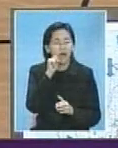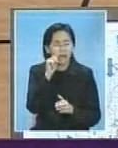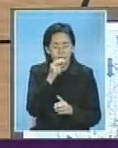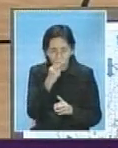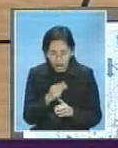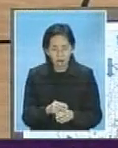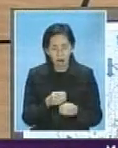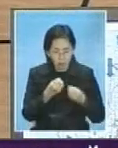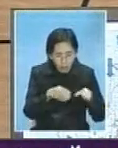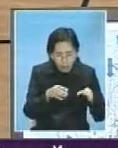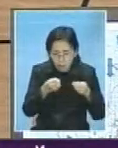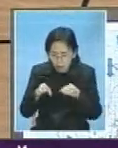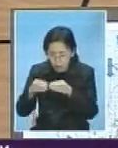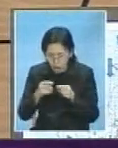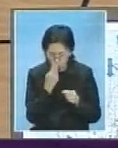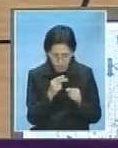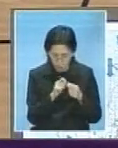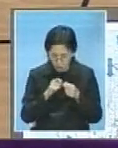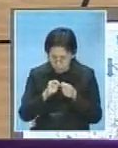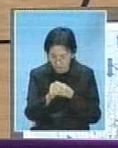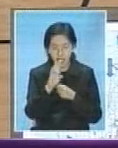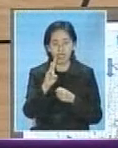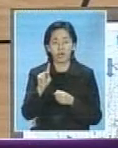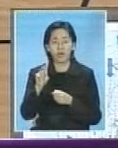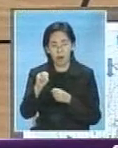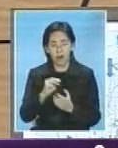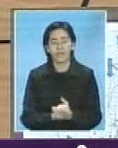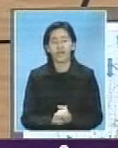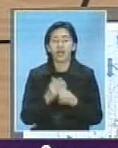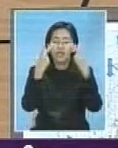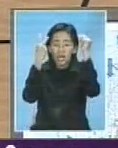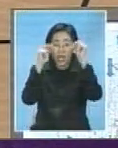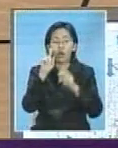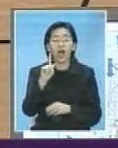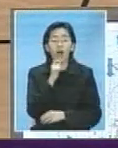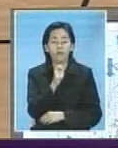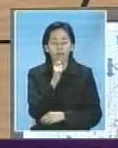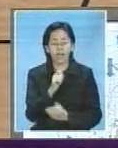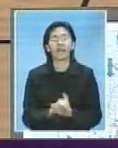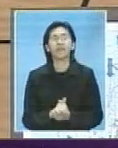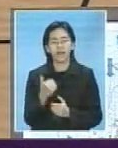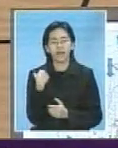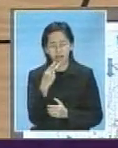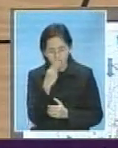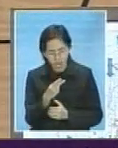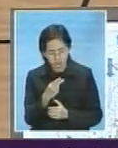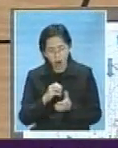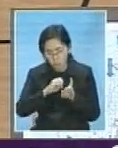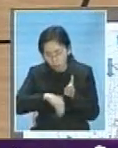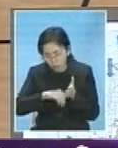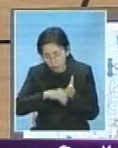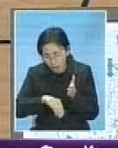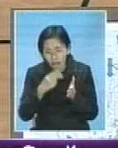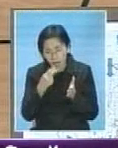ถึง7กิโลเมตรและท่านนายกก็ได้ให้ข่าวนะครับว่ามีรอยรั่วมานานแล้วไม่ใช่เพิ่